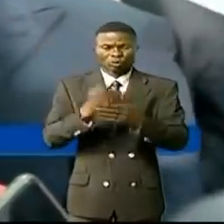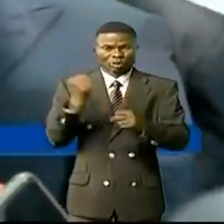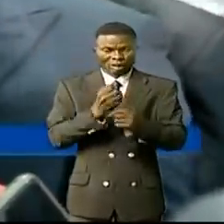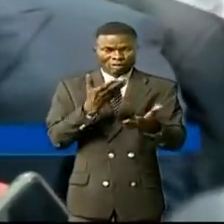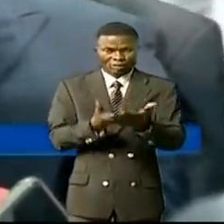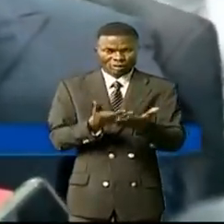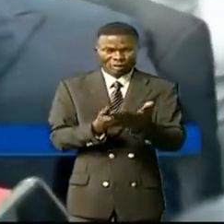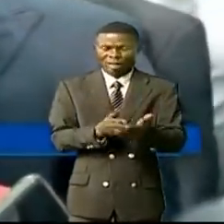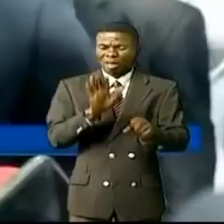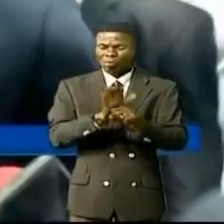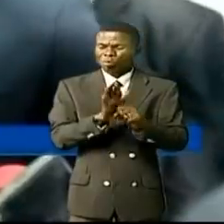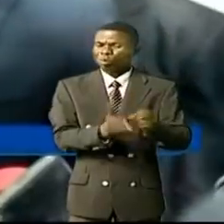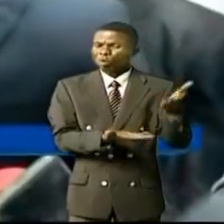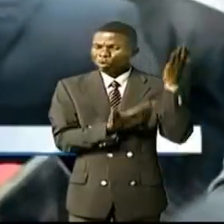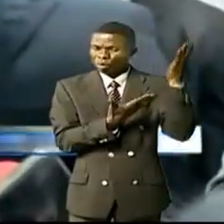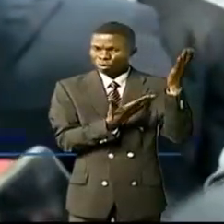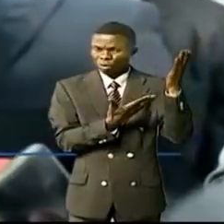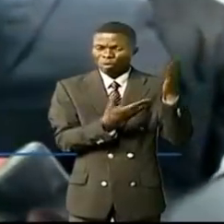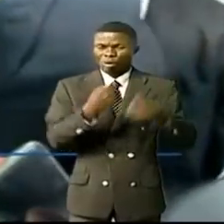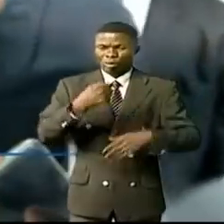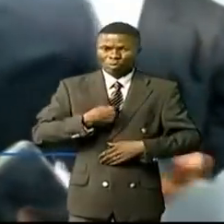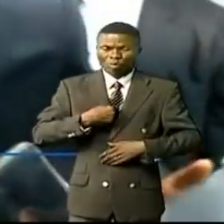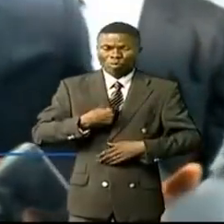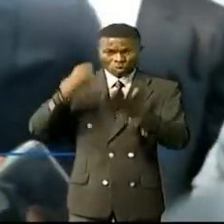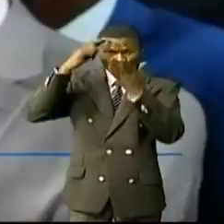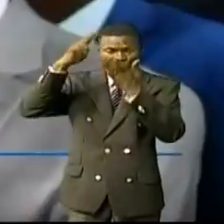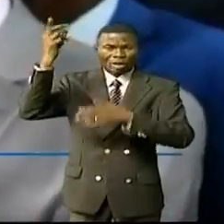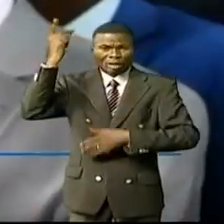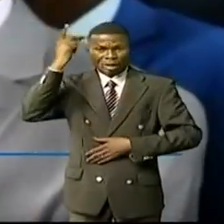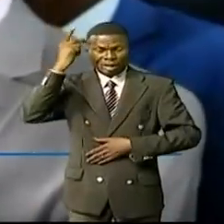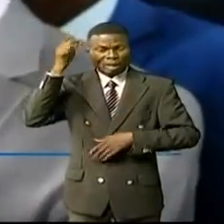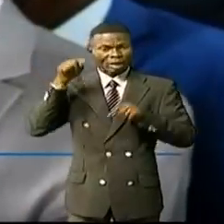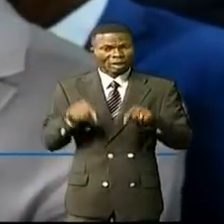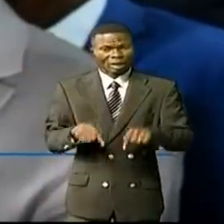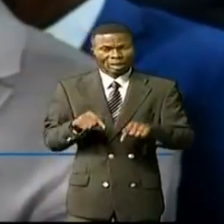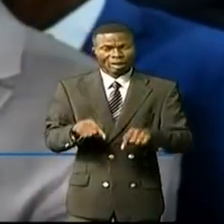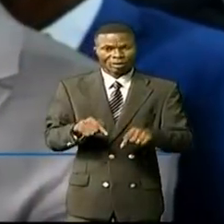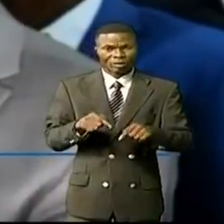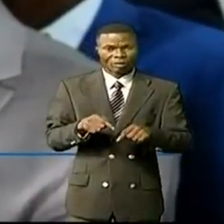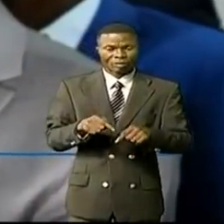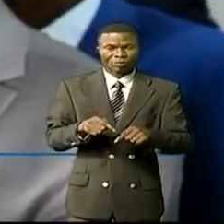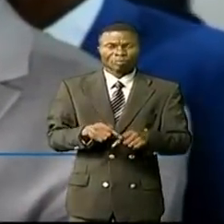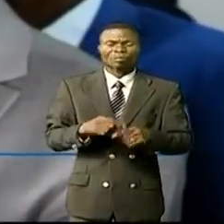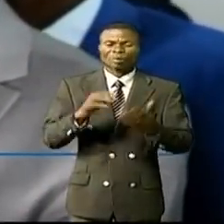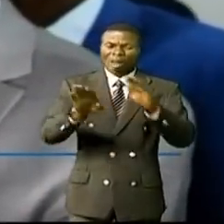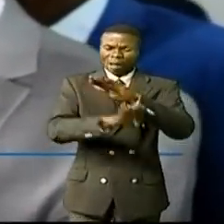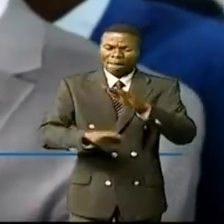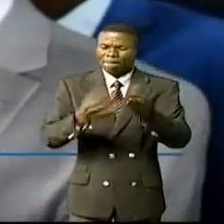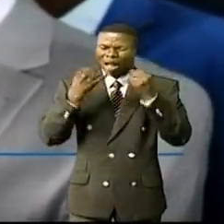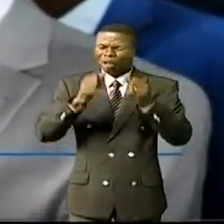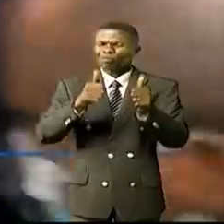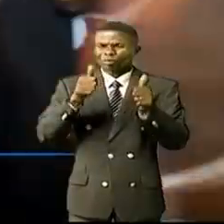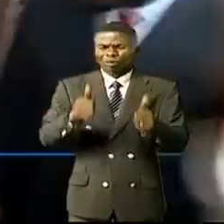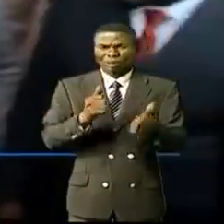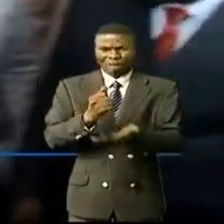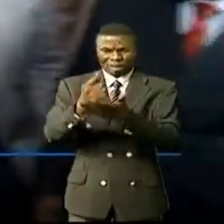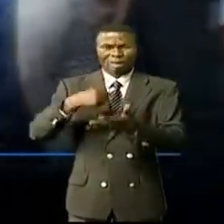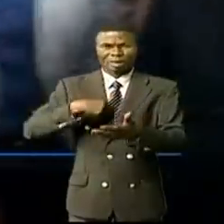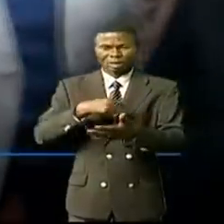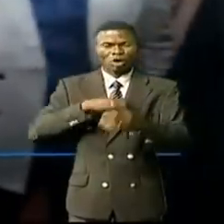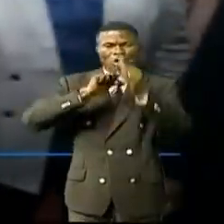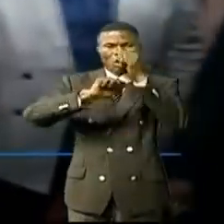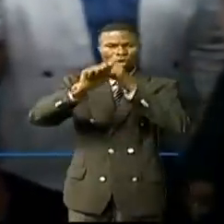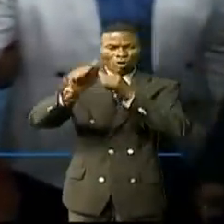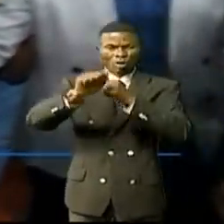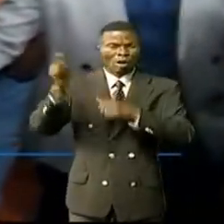Et c'est très important pour nous, en tant qu'université de Kinshasa aujourd'hui, d'avoir une vraie base de données. Ça nous permet de faire la promotion